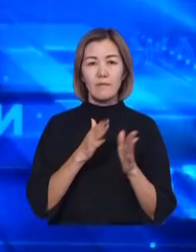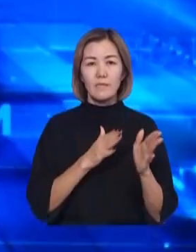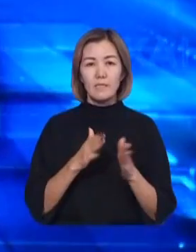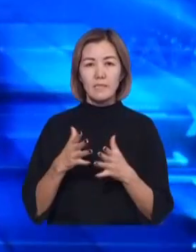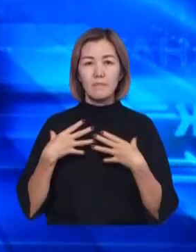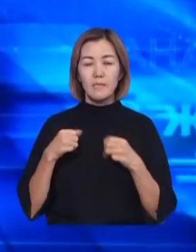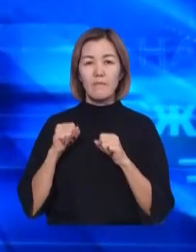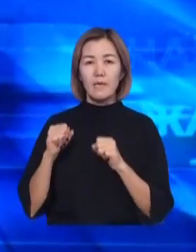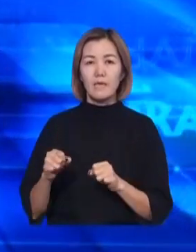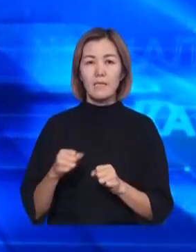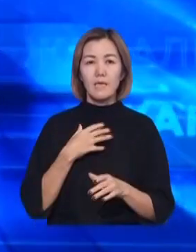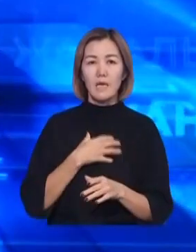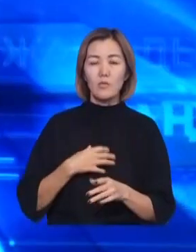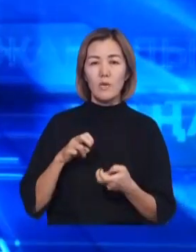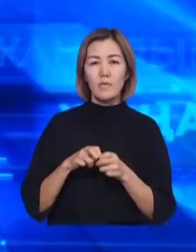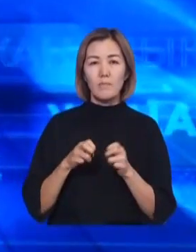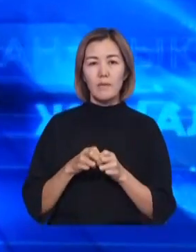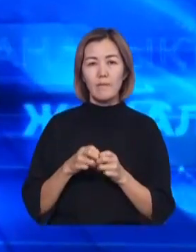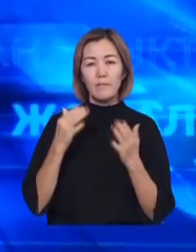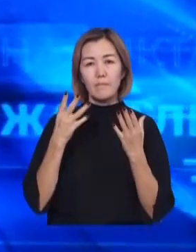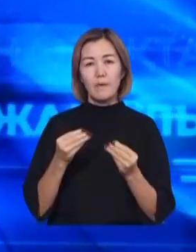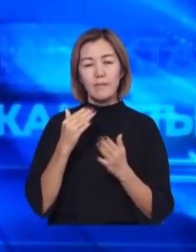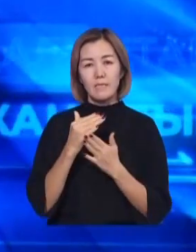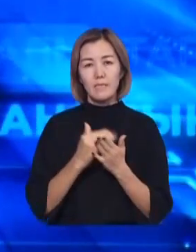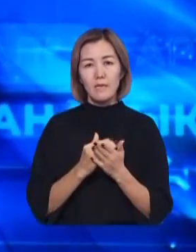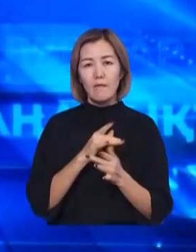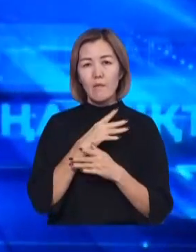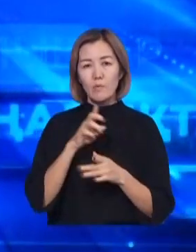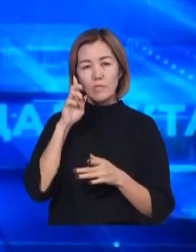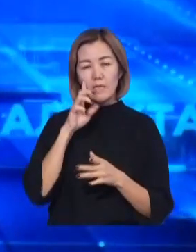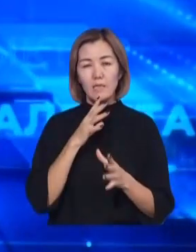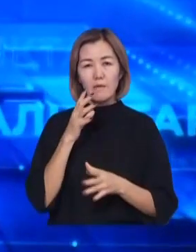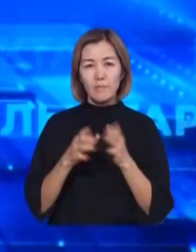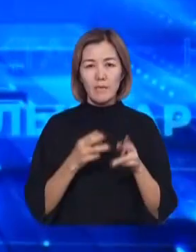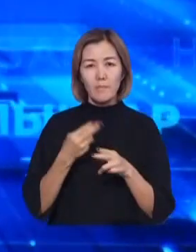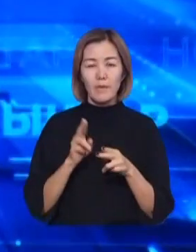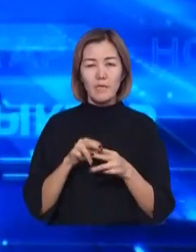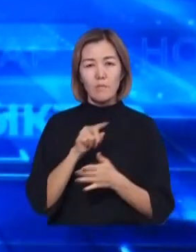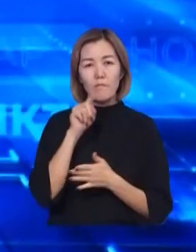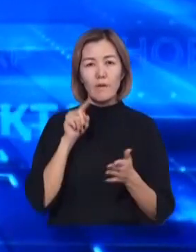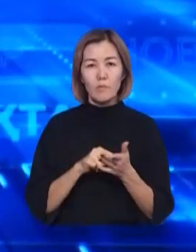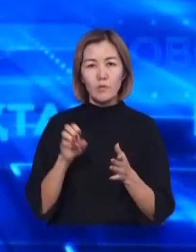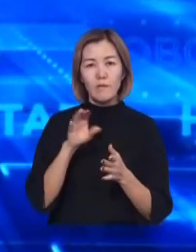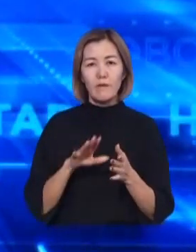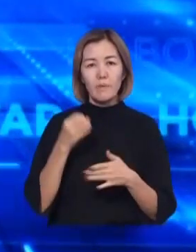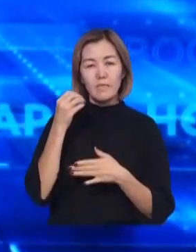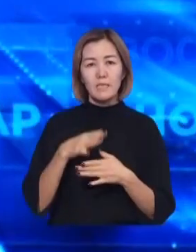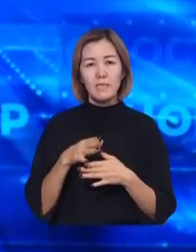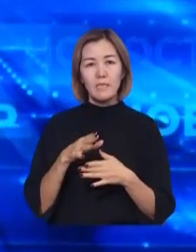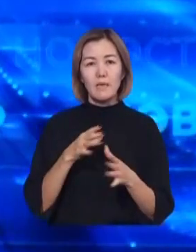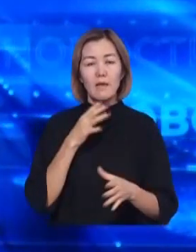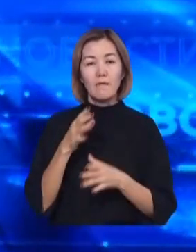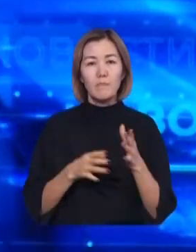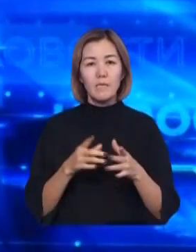область хранение одна из актуальных проблем на повестке дня во многих странах мира поэтому вопрос Европейский